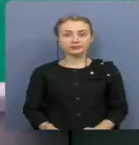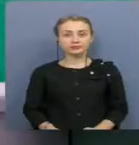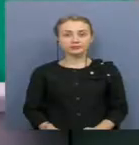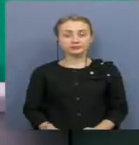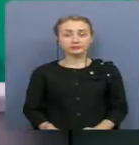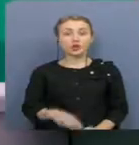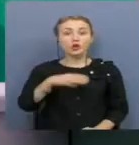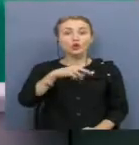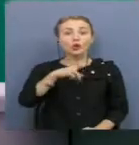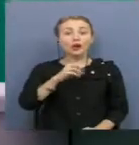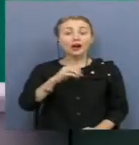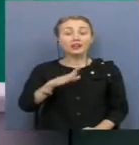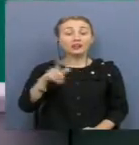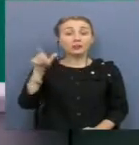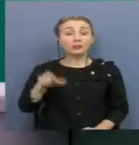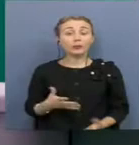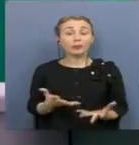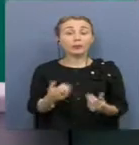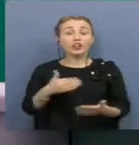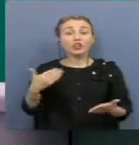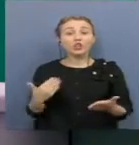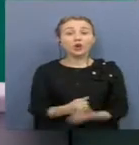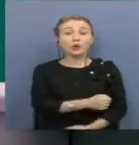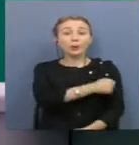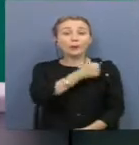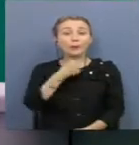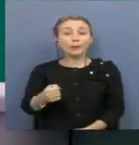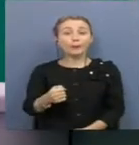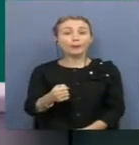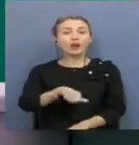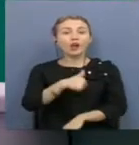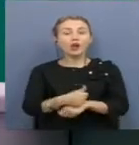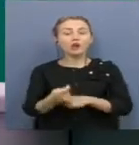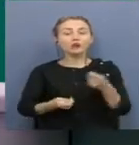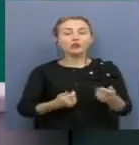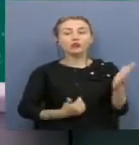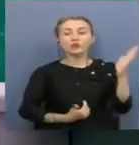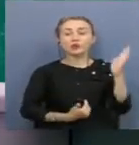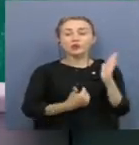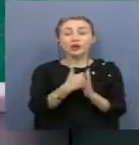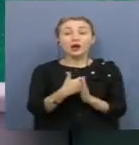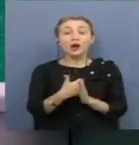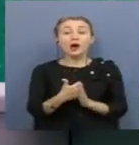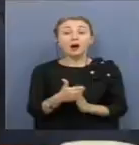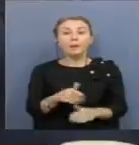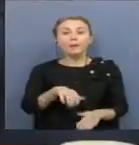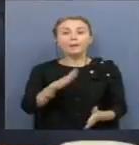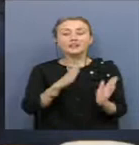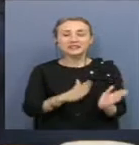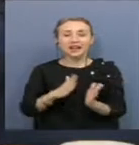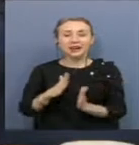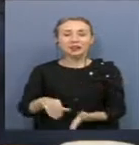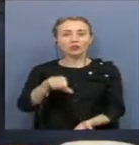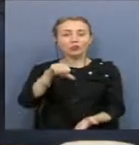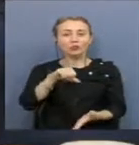Мемлекет басшысы Қазақстанның Беларусьтегі жаңадан тағайындалған елшісі, ТМД жарғылық органдарының жанындағы тұрақты өкіл қызметін қоса